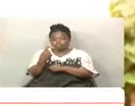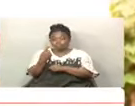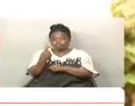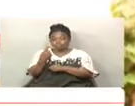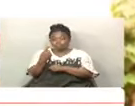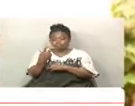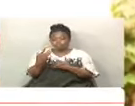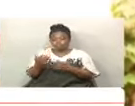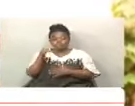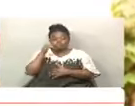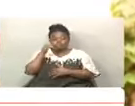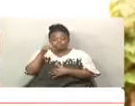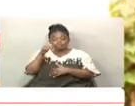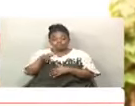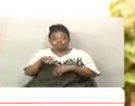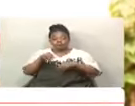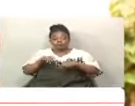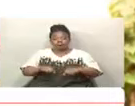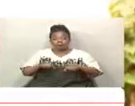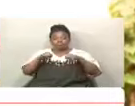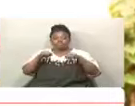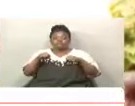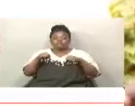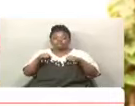ne bankubira bakama be